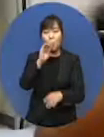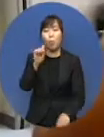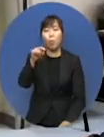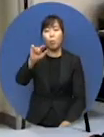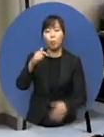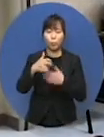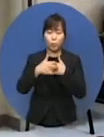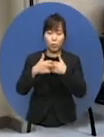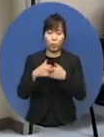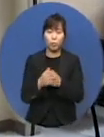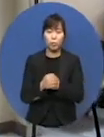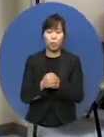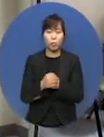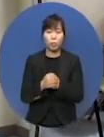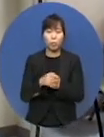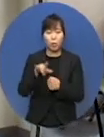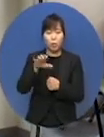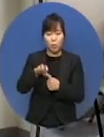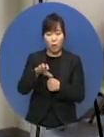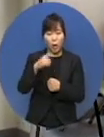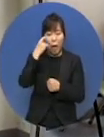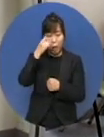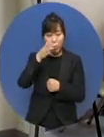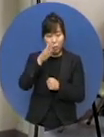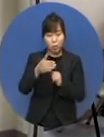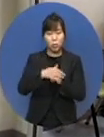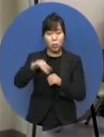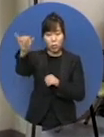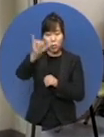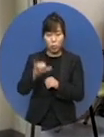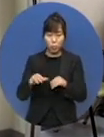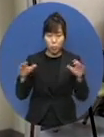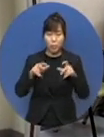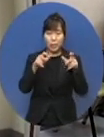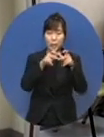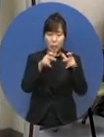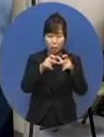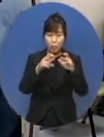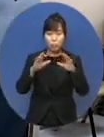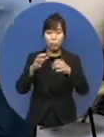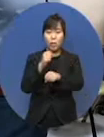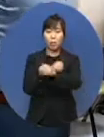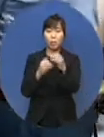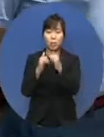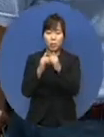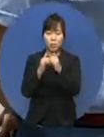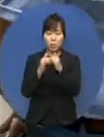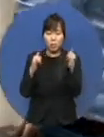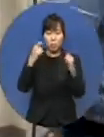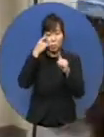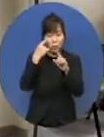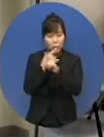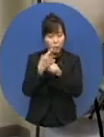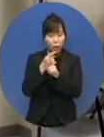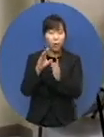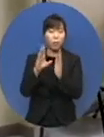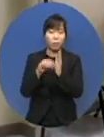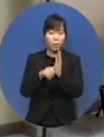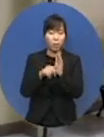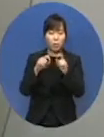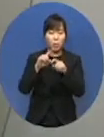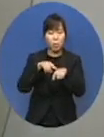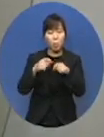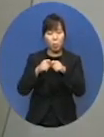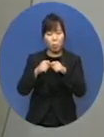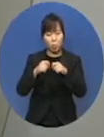중앙보훈병원입니다. 이곳 병원 안과에는 전국에서 모여든 장애인과 국가유공자들은 눈을 치료받는데 오랜